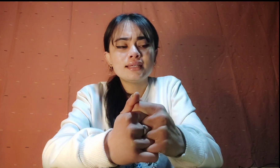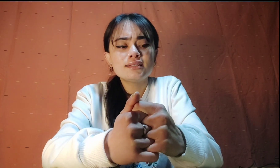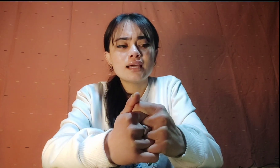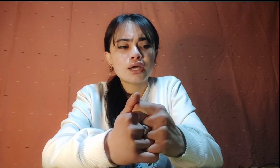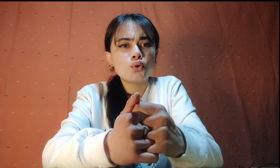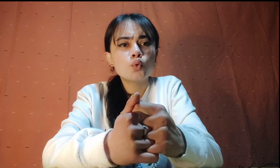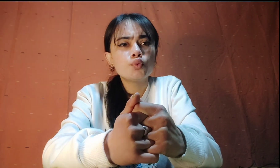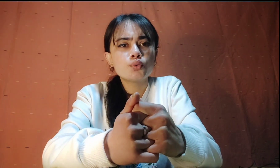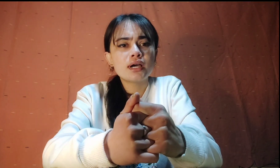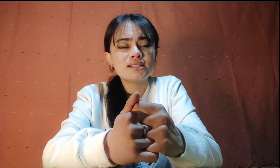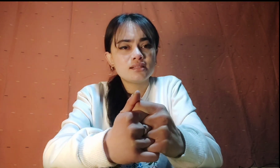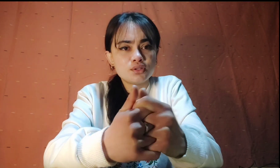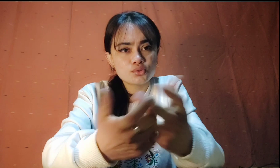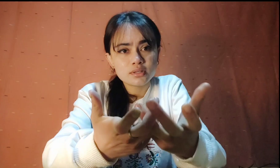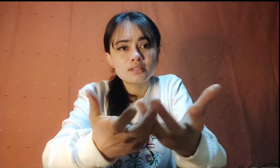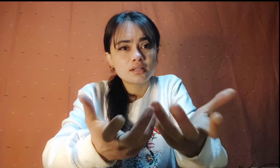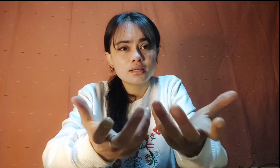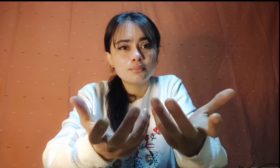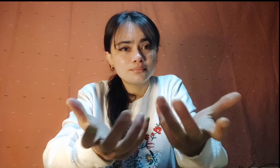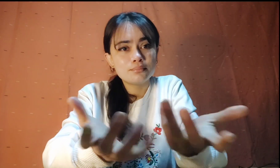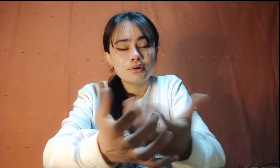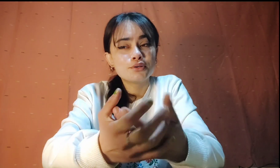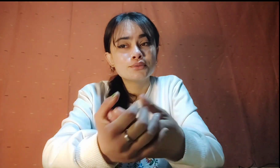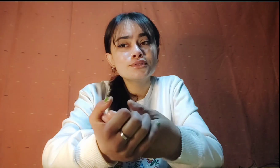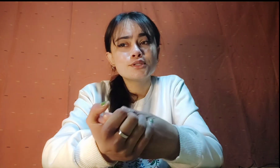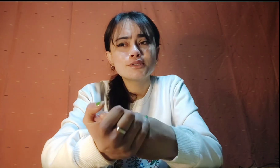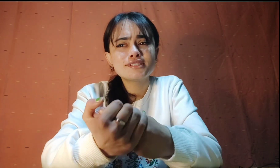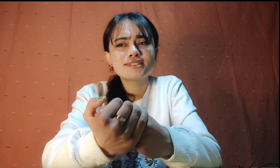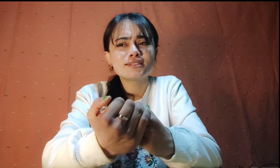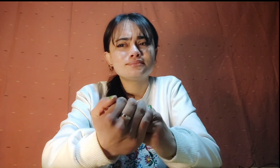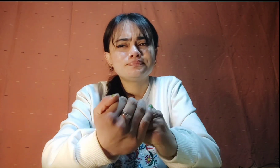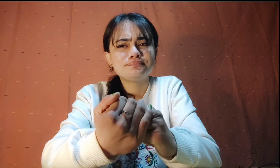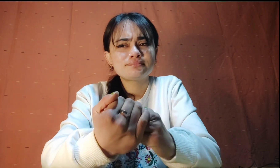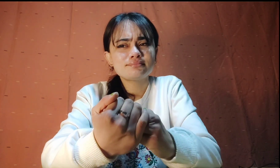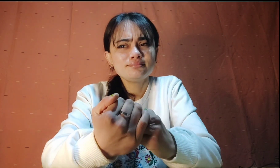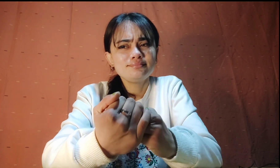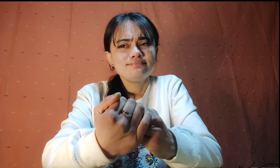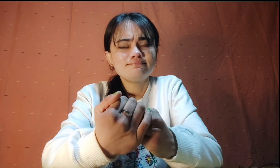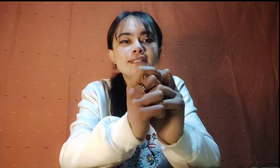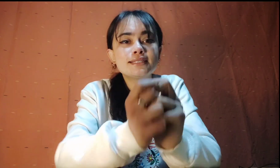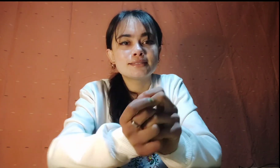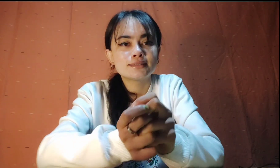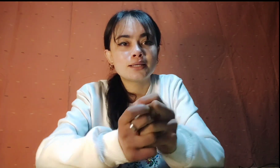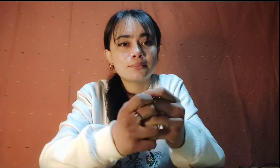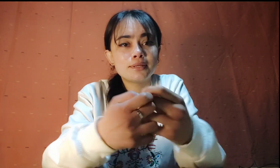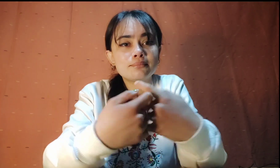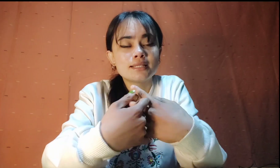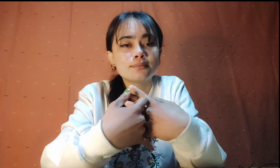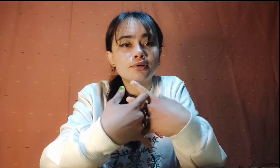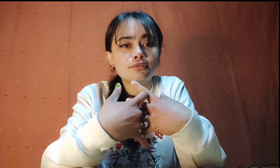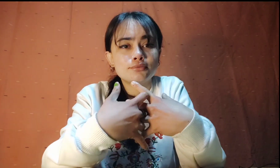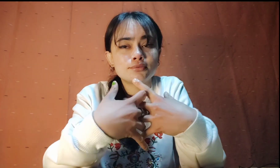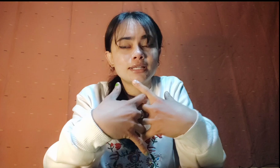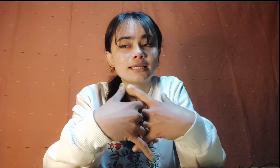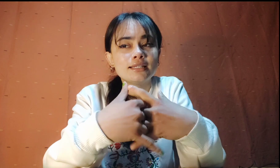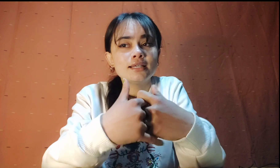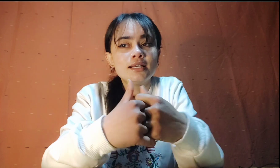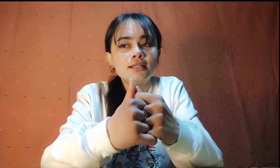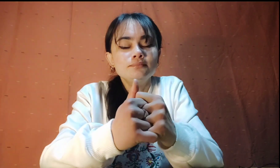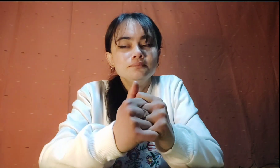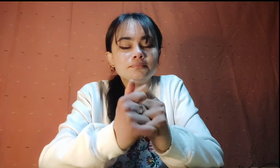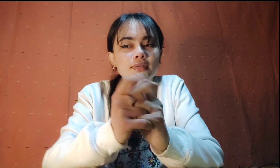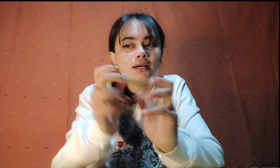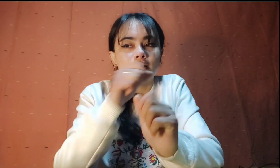दिस इज इट. आई होप यू गाइज इन्जोय त के भन्नु जियोस्. प्लिज कमेन्टमा चाहिँ बताउनु होला